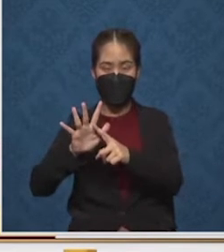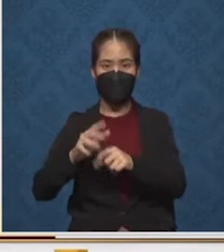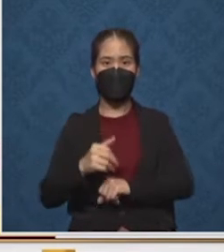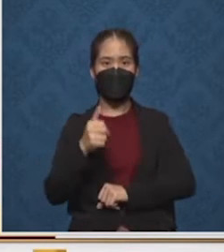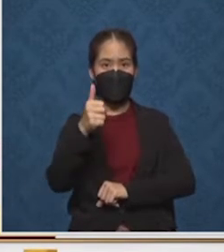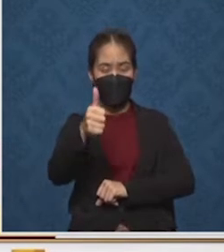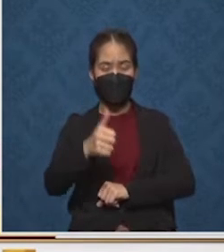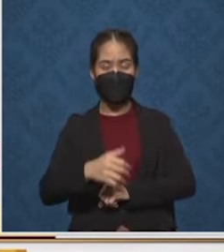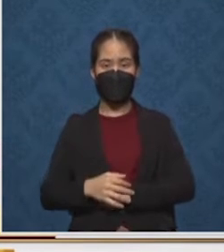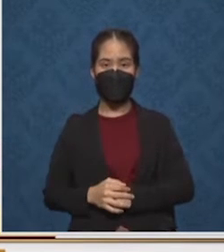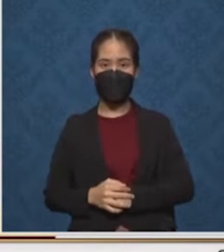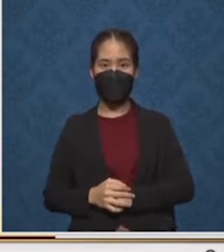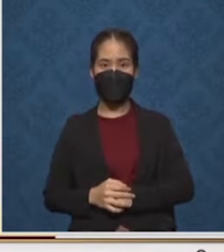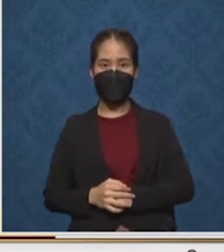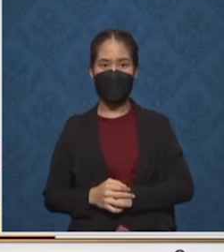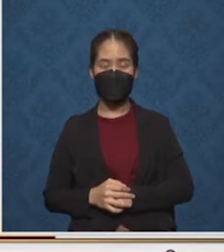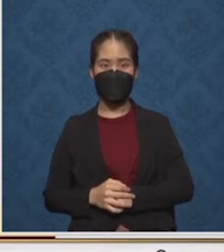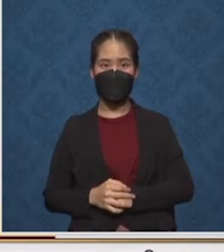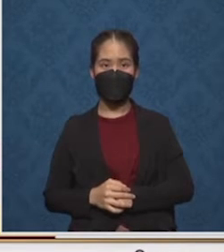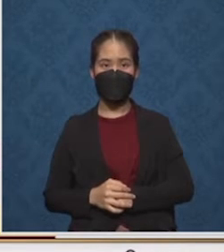ด้วยนะคะมาทาน